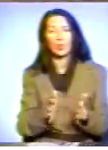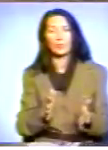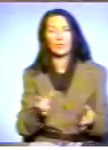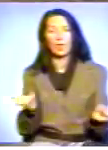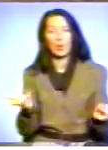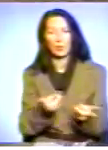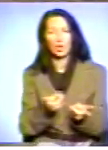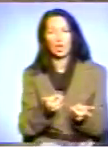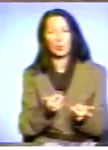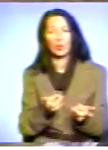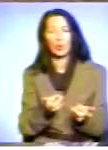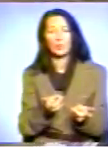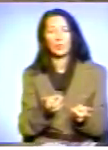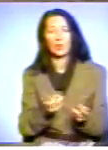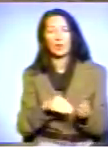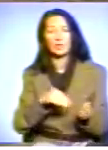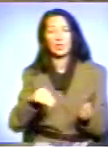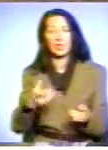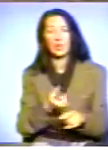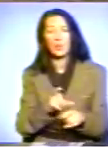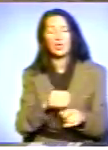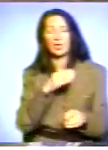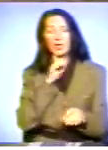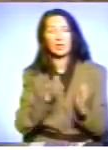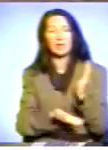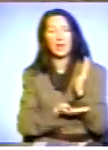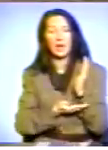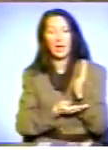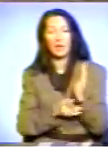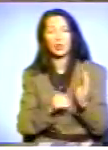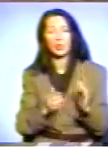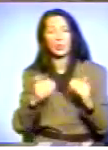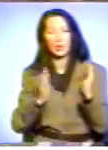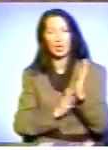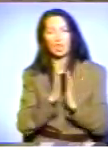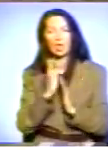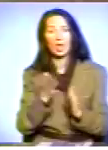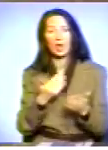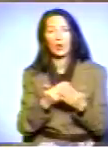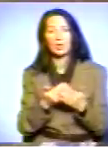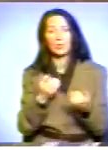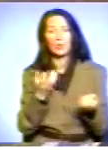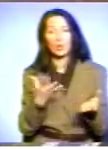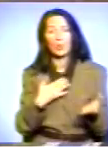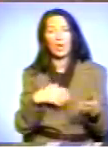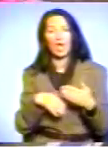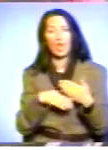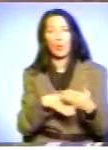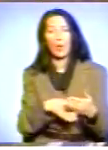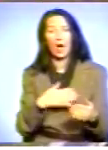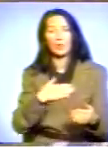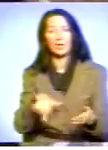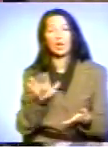потрібно просто садити побільше дерев, побільше рослин. І ось просто ми допомагаємо